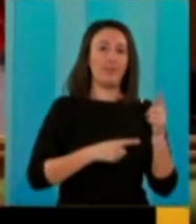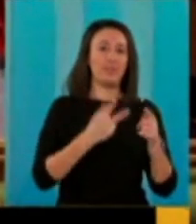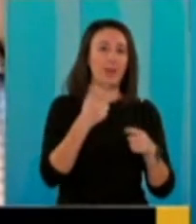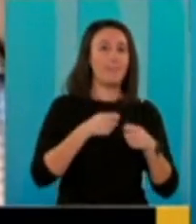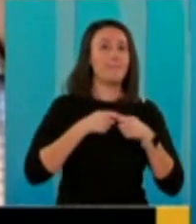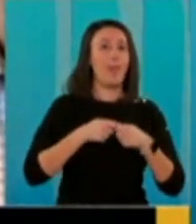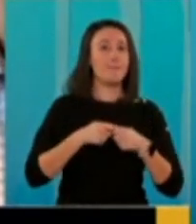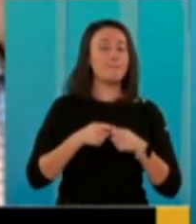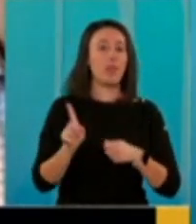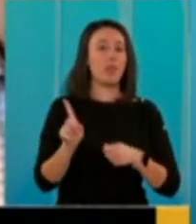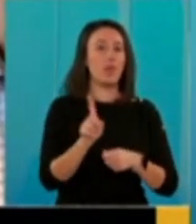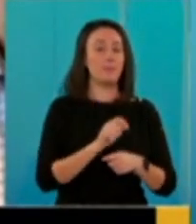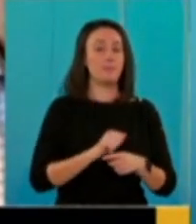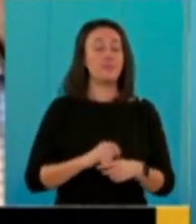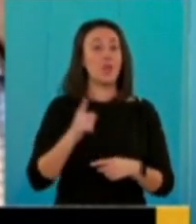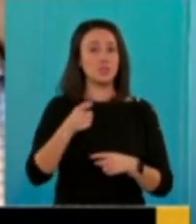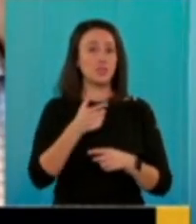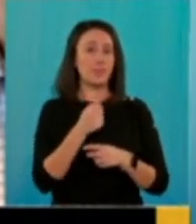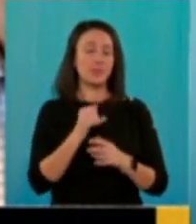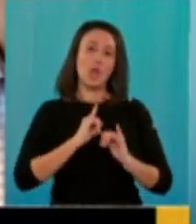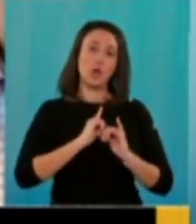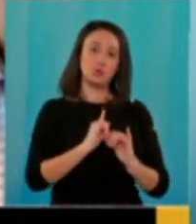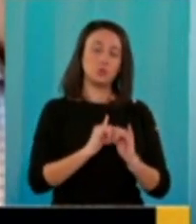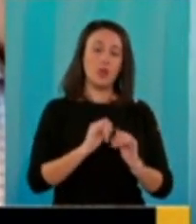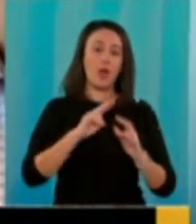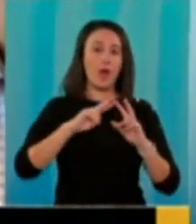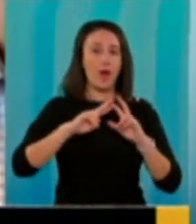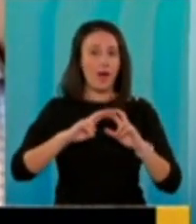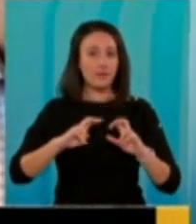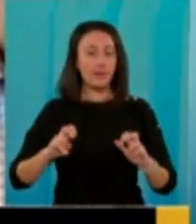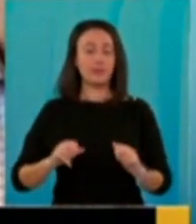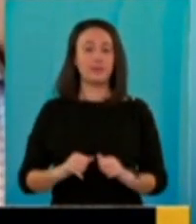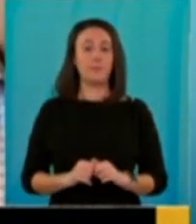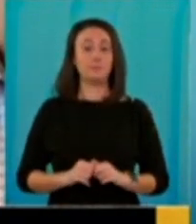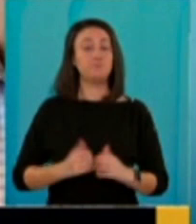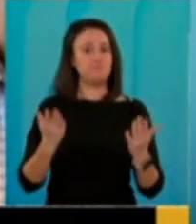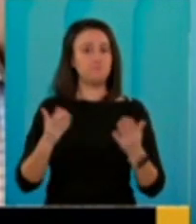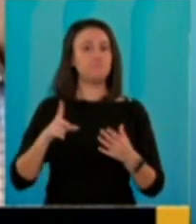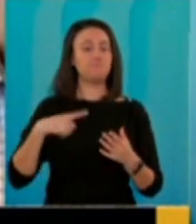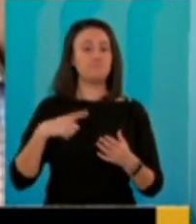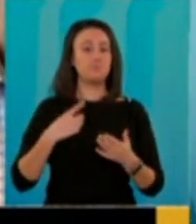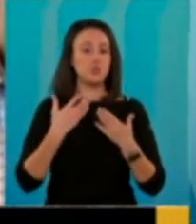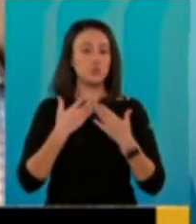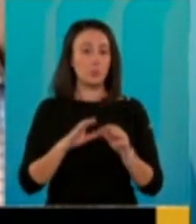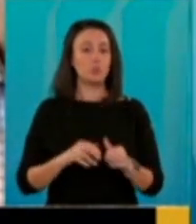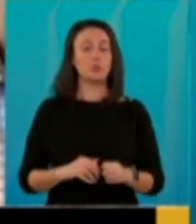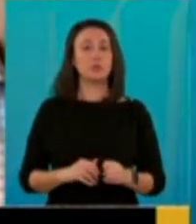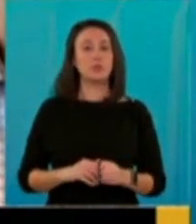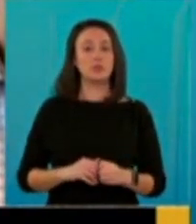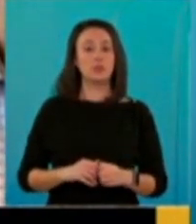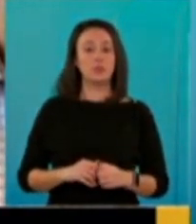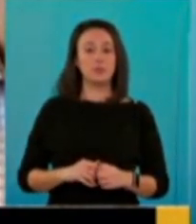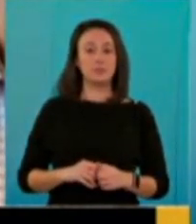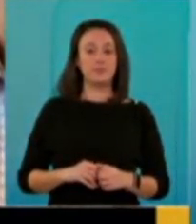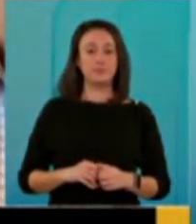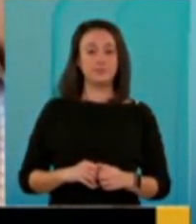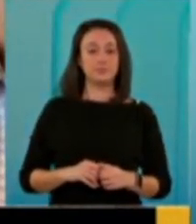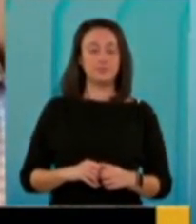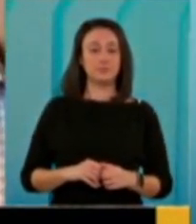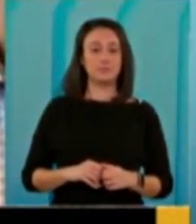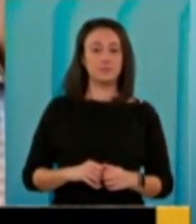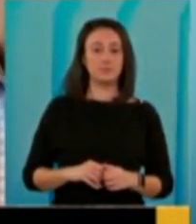din membrii săi. Acest mesaj ajută și la ancheta care este declanșată de către